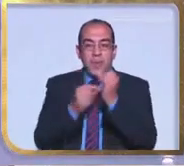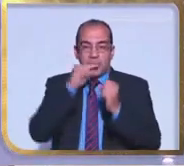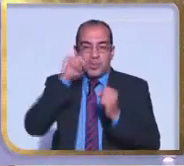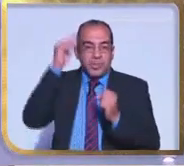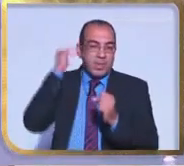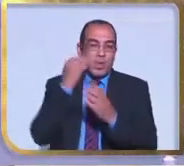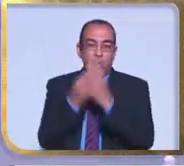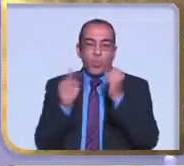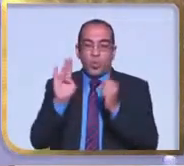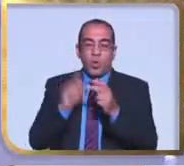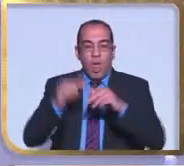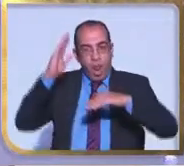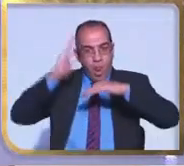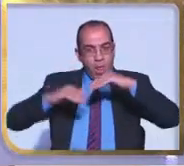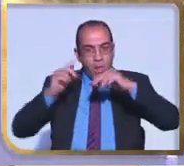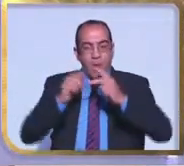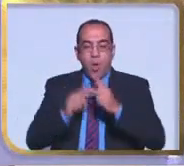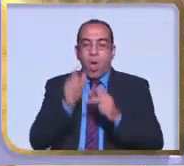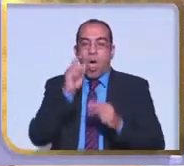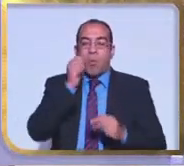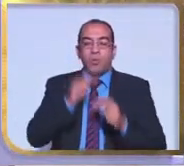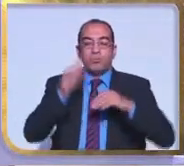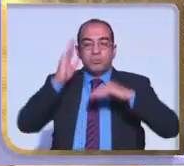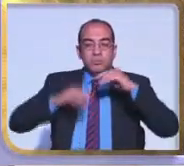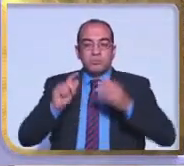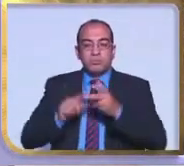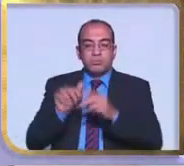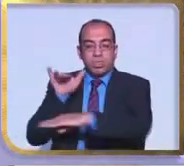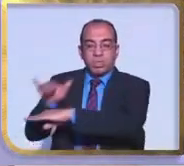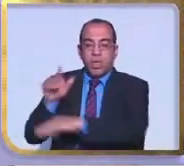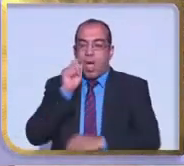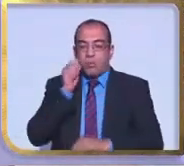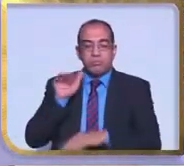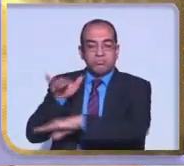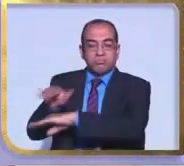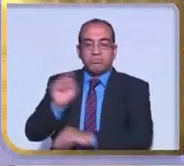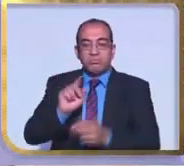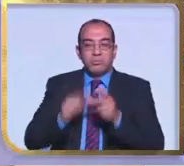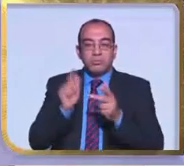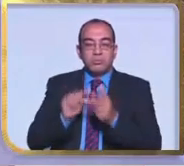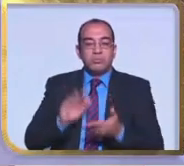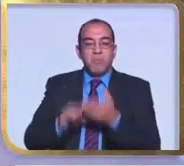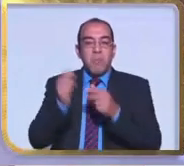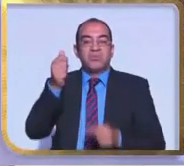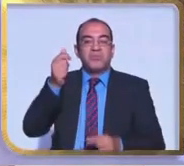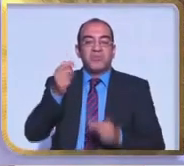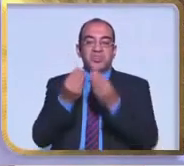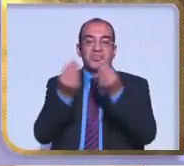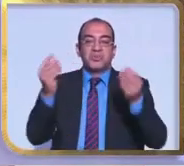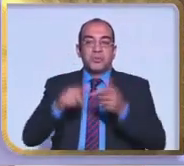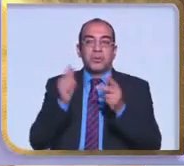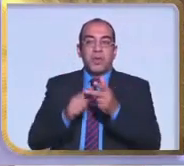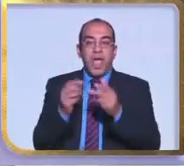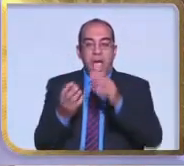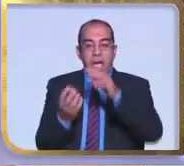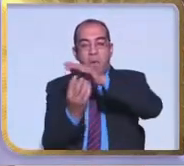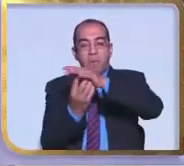هو والدها مقصر معاها جدا، وهي مصاريفها كتيرة بالنسبة